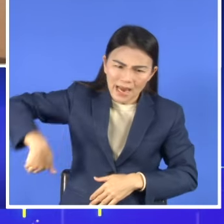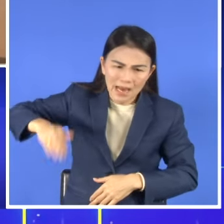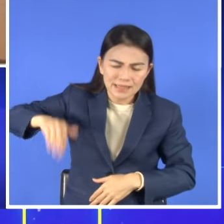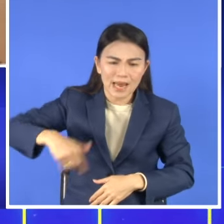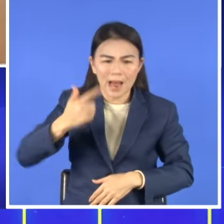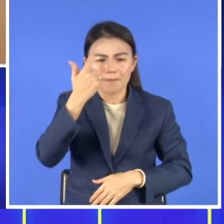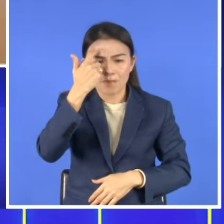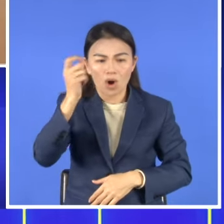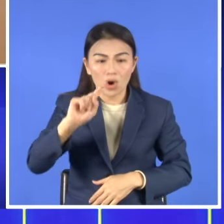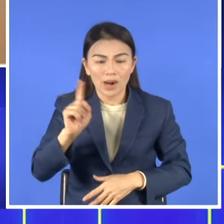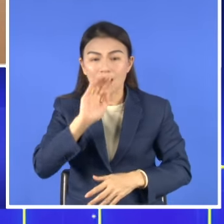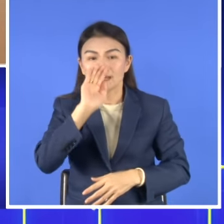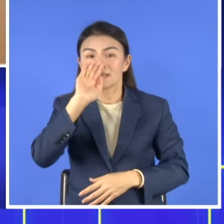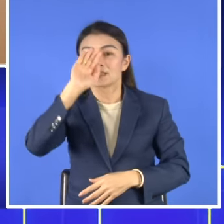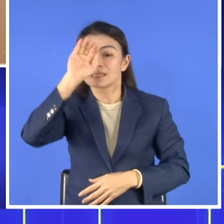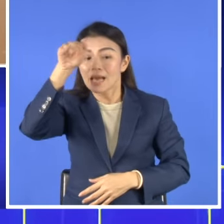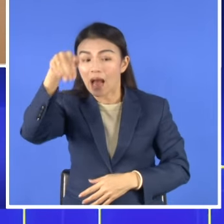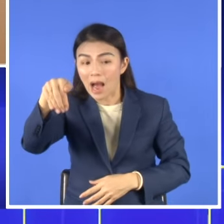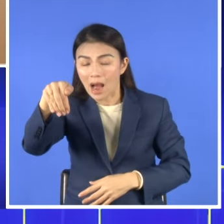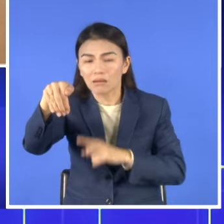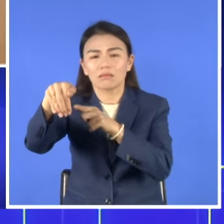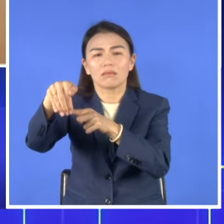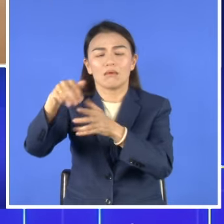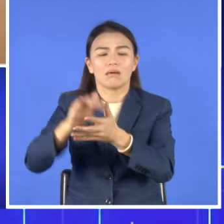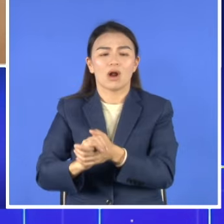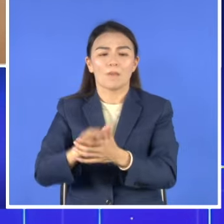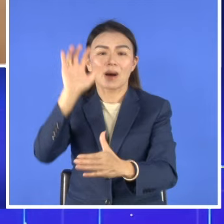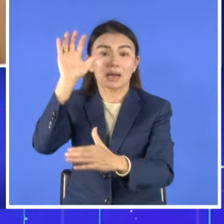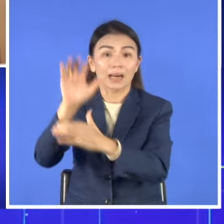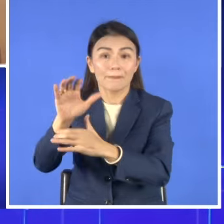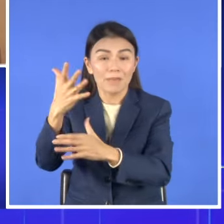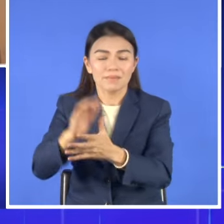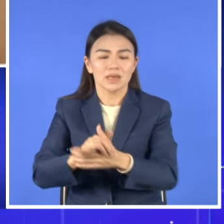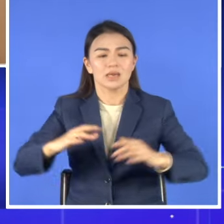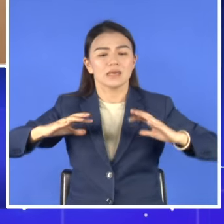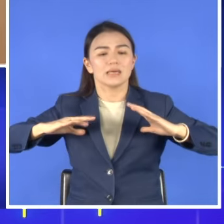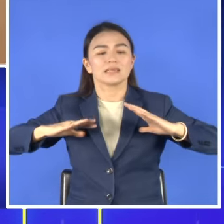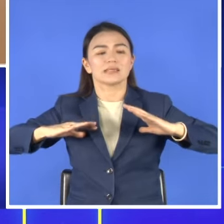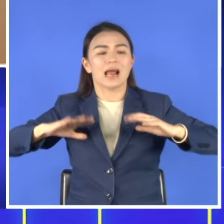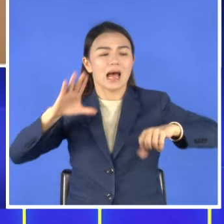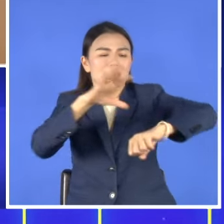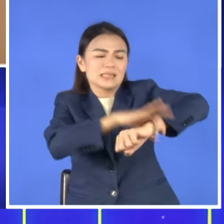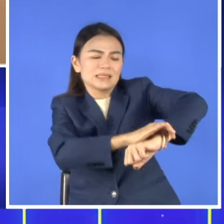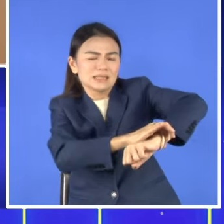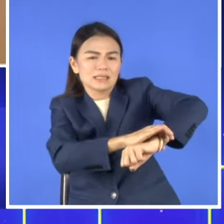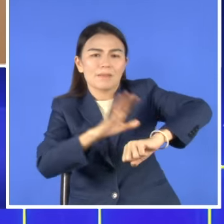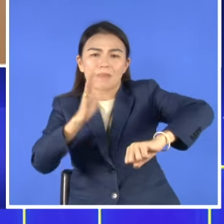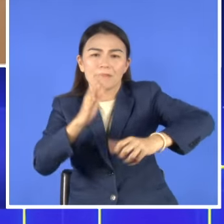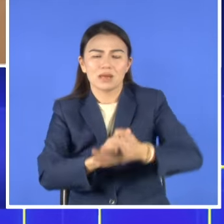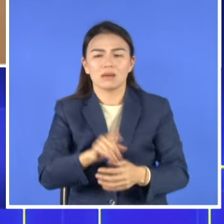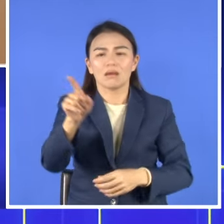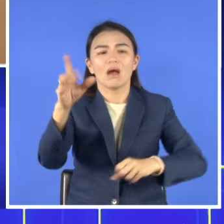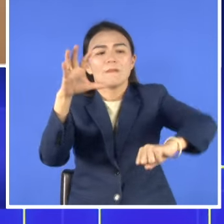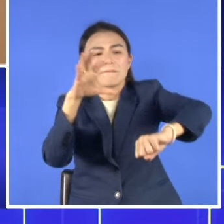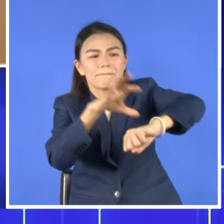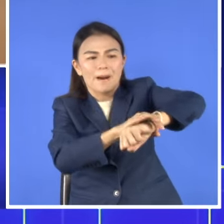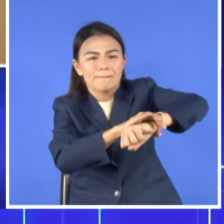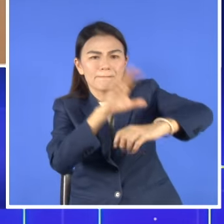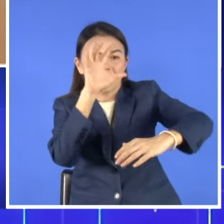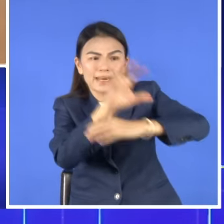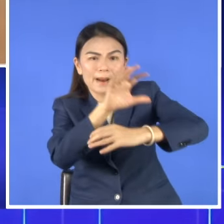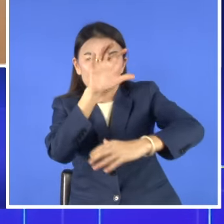การเลี้ยงช้างที่ไม่ได้มีการบังคับหรือว่าล่ามโซ่อ่ะค่ะเลี้ยงแบบอิสระแตกต่างจากปางอื่นๆที่เขามีการบังคับมีการ